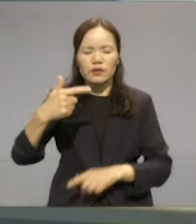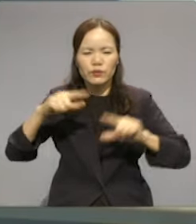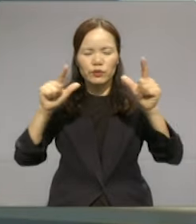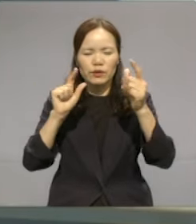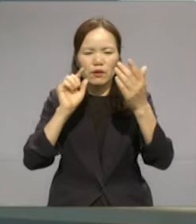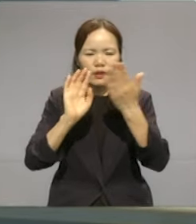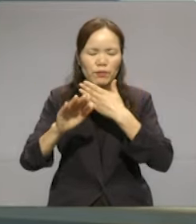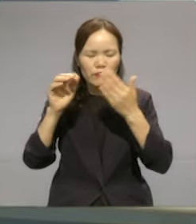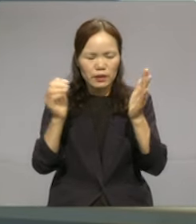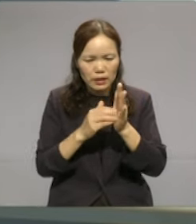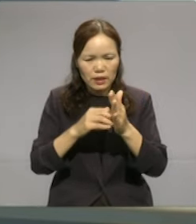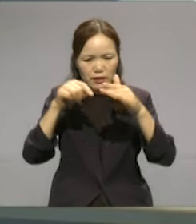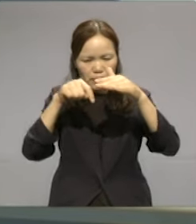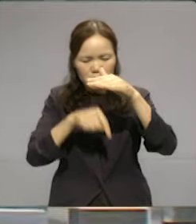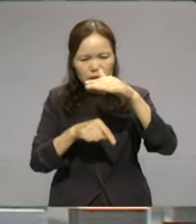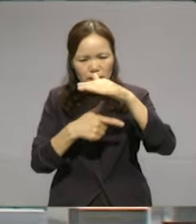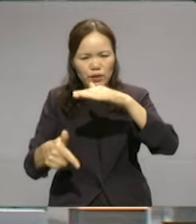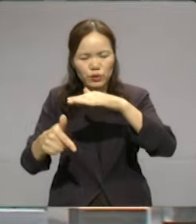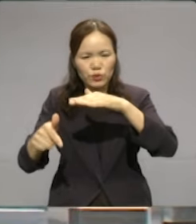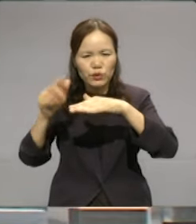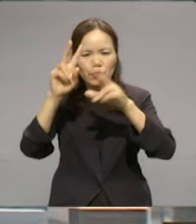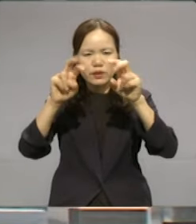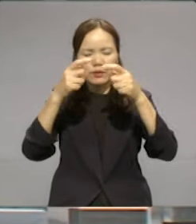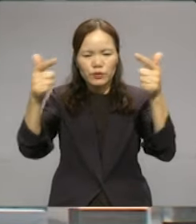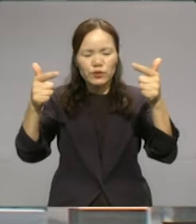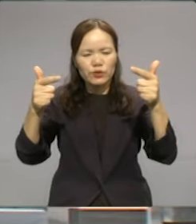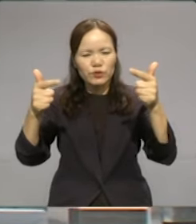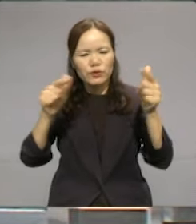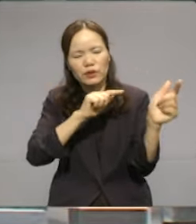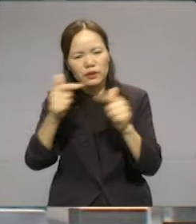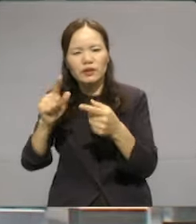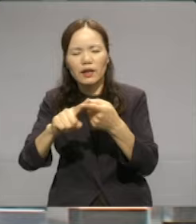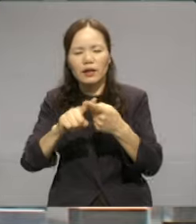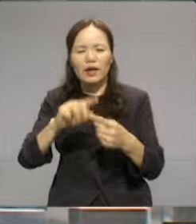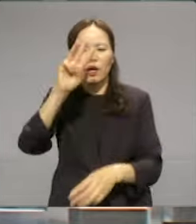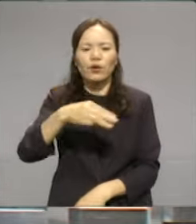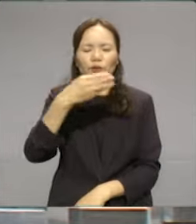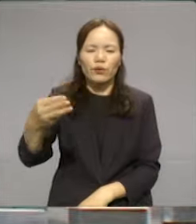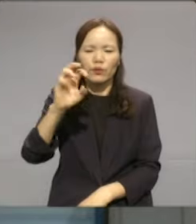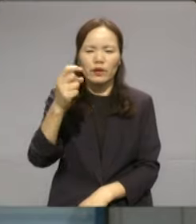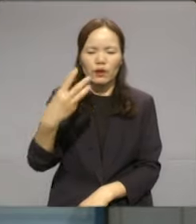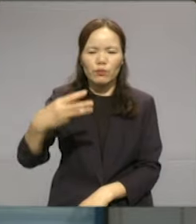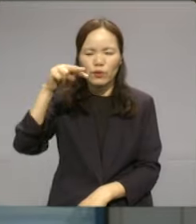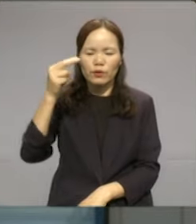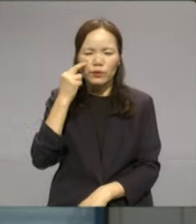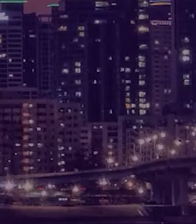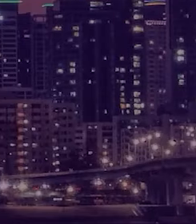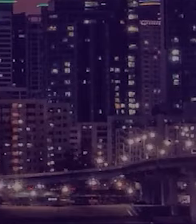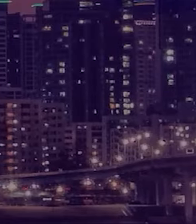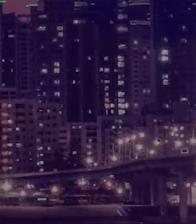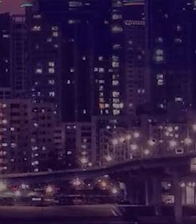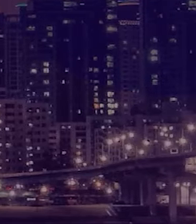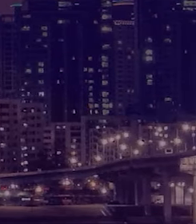4층, 지상 26층, 연면적 285,249제곱미터 규모의 롯데몰 송도를 완공할 계획입니다.